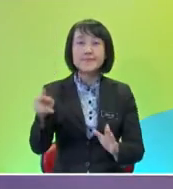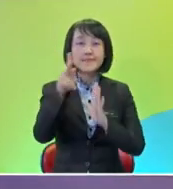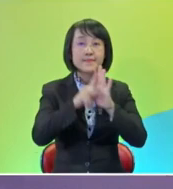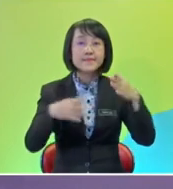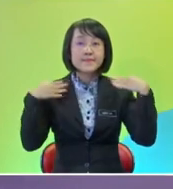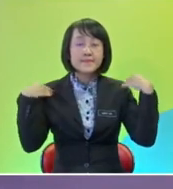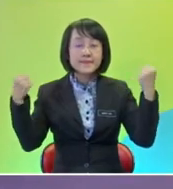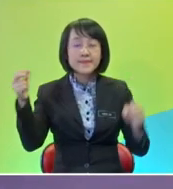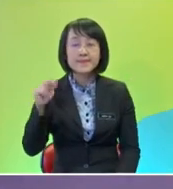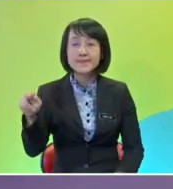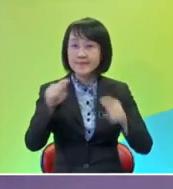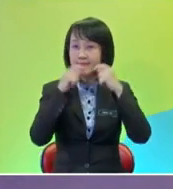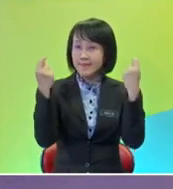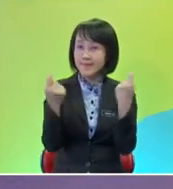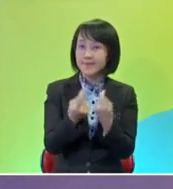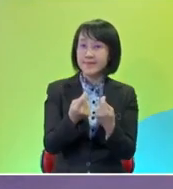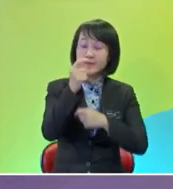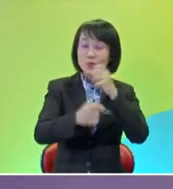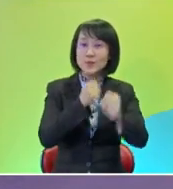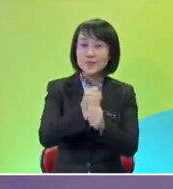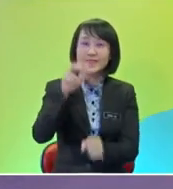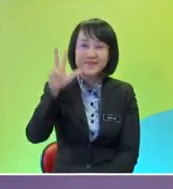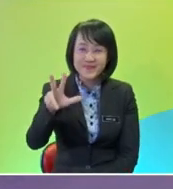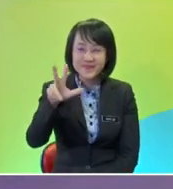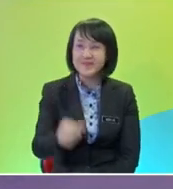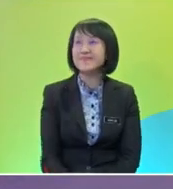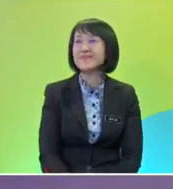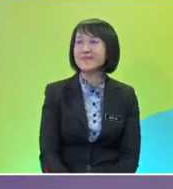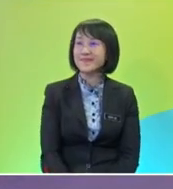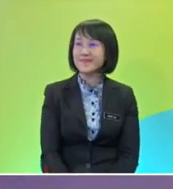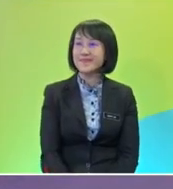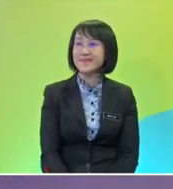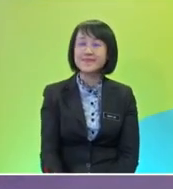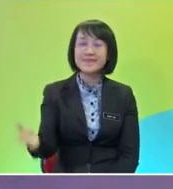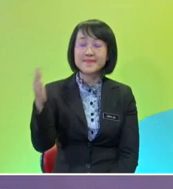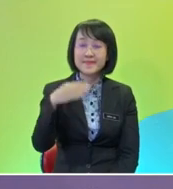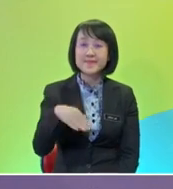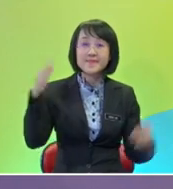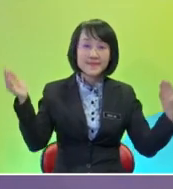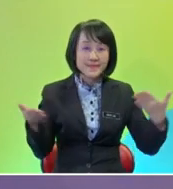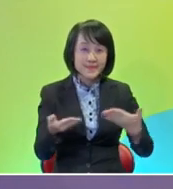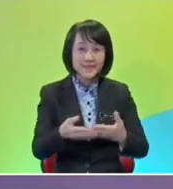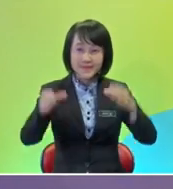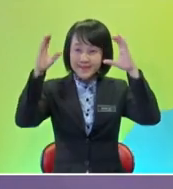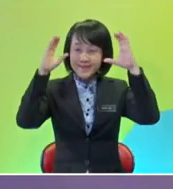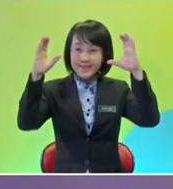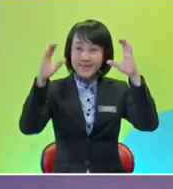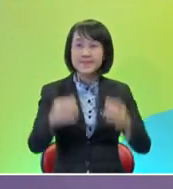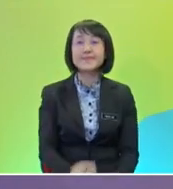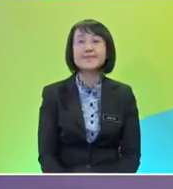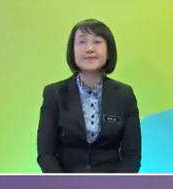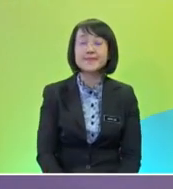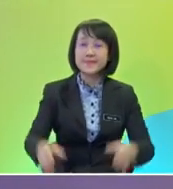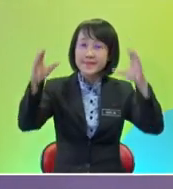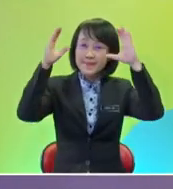3. Seperti anda lihat sebentar tadi, ada profil guru kan? Jom kita berkenalan dengan guru kita pada hari ini iaitu